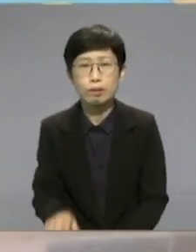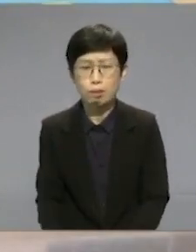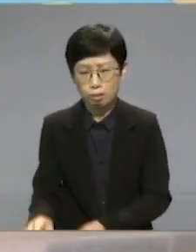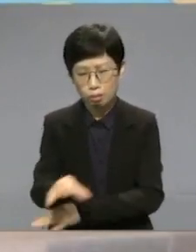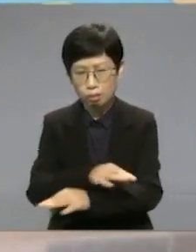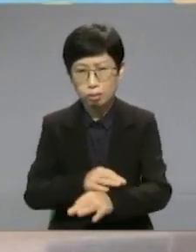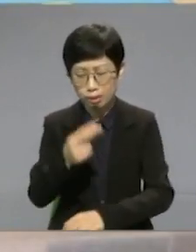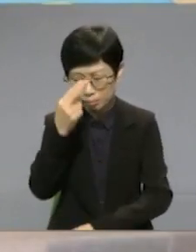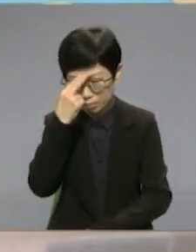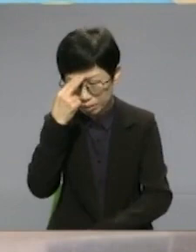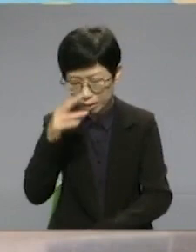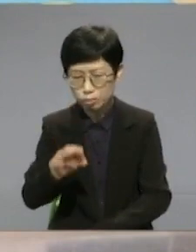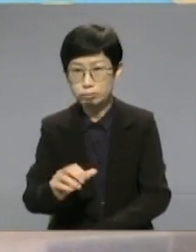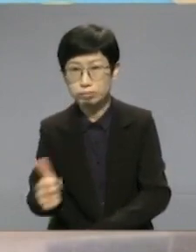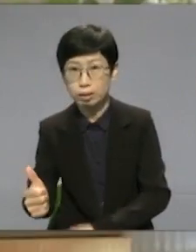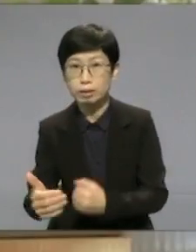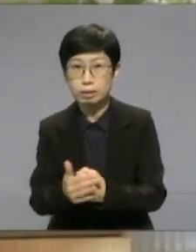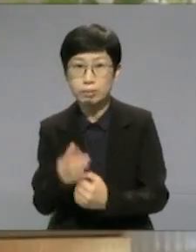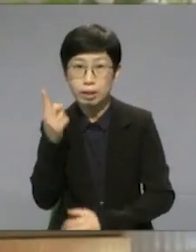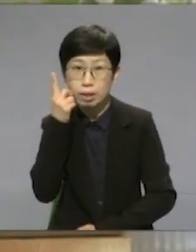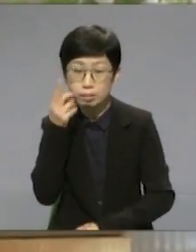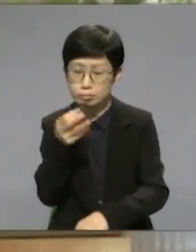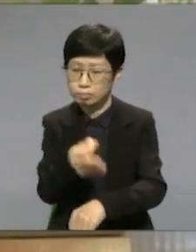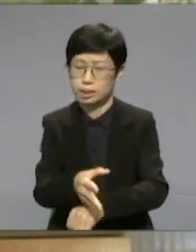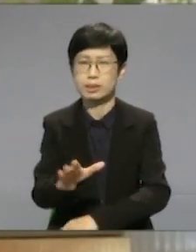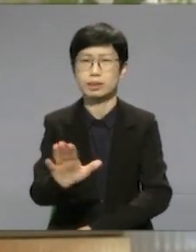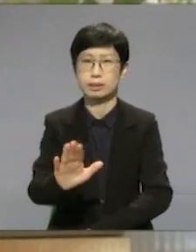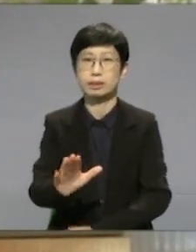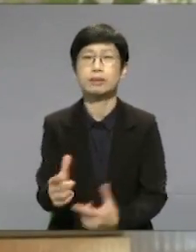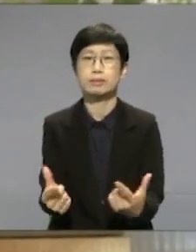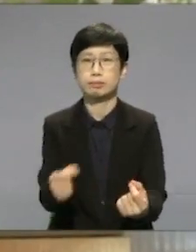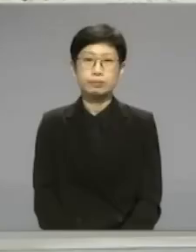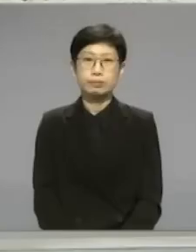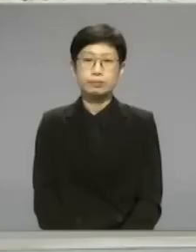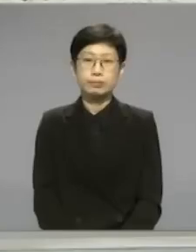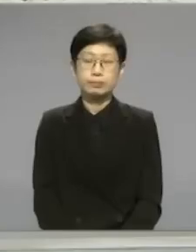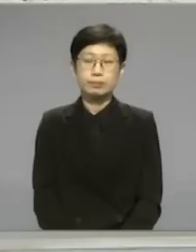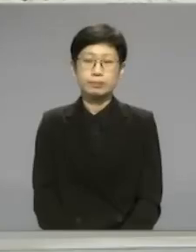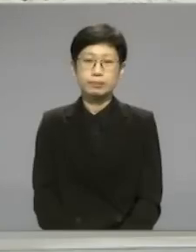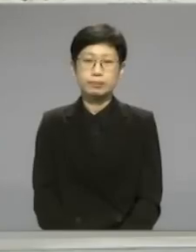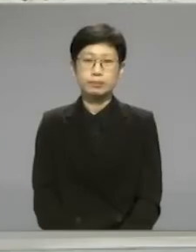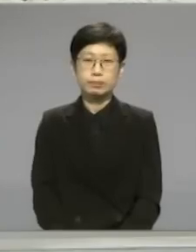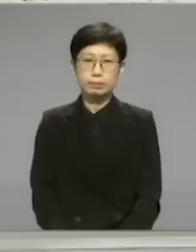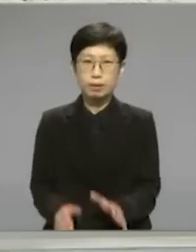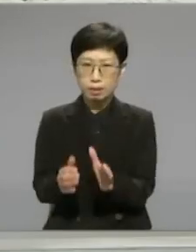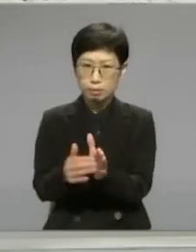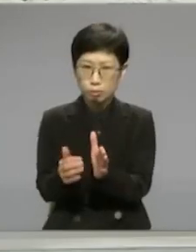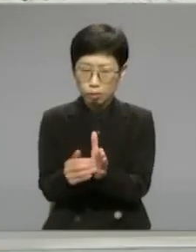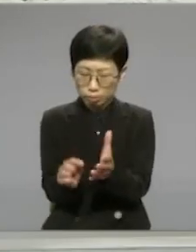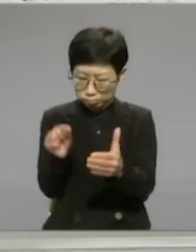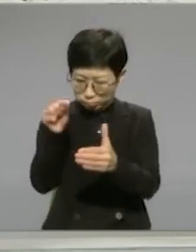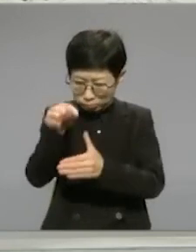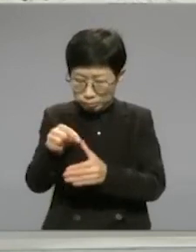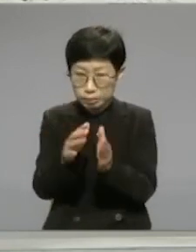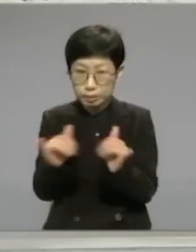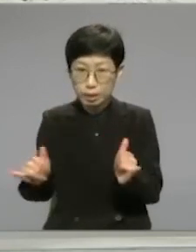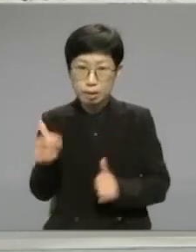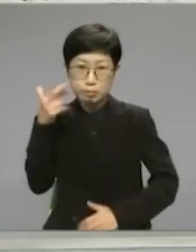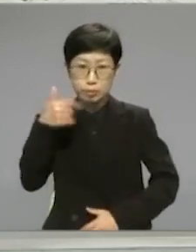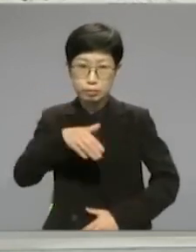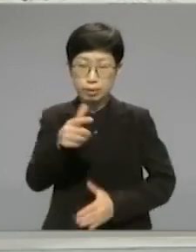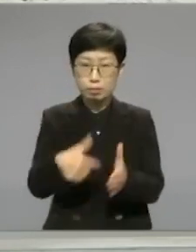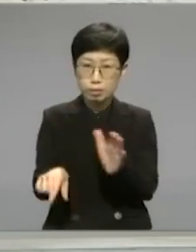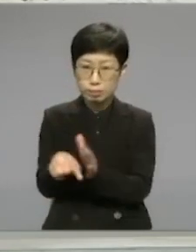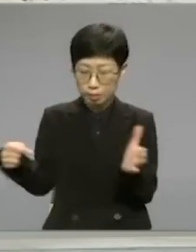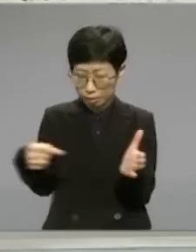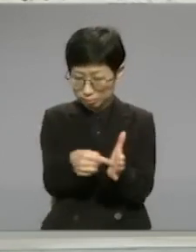경기 침체가 교체 주기에 영향을 준 것으로 분석했습니다. 미리국자들이 미국에 가기 위해 거쳐가는 일명